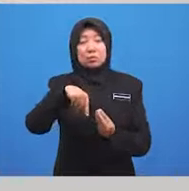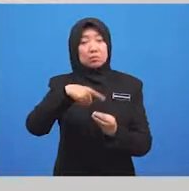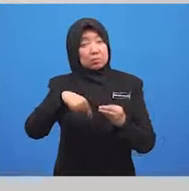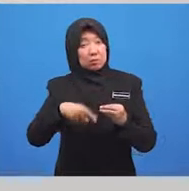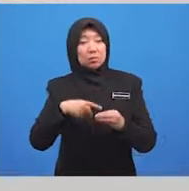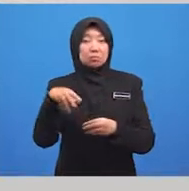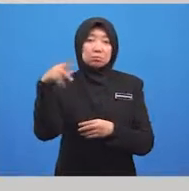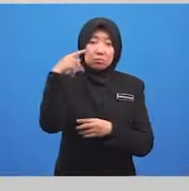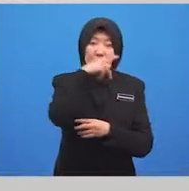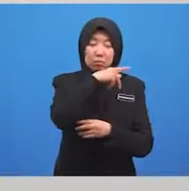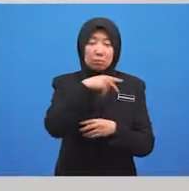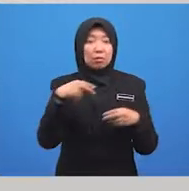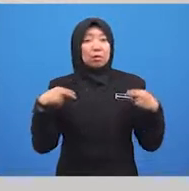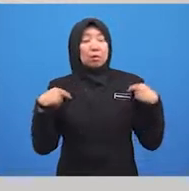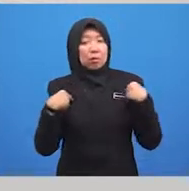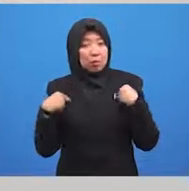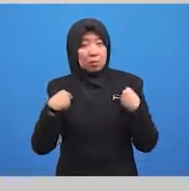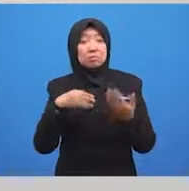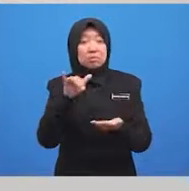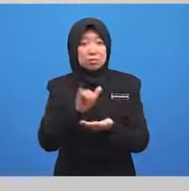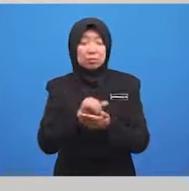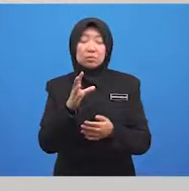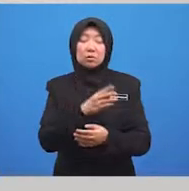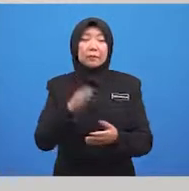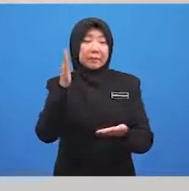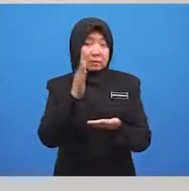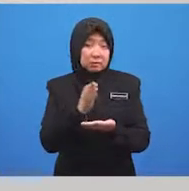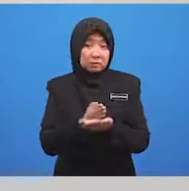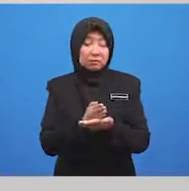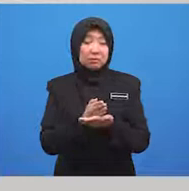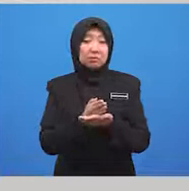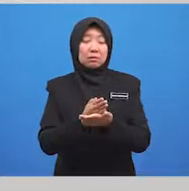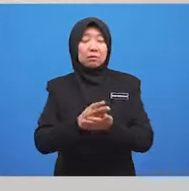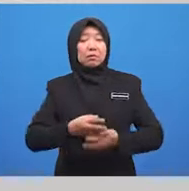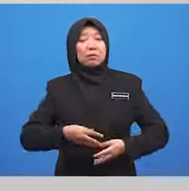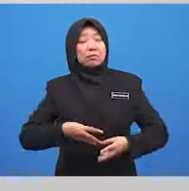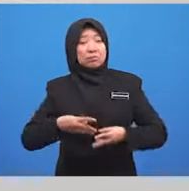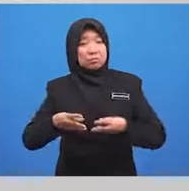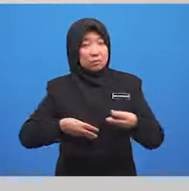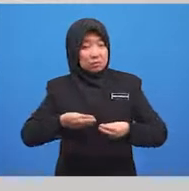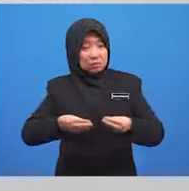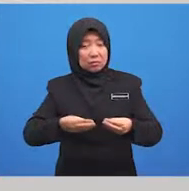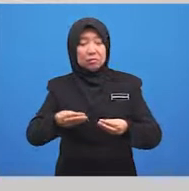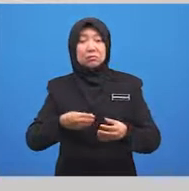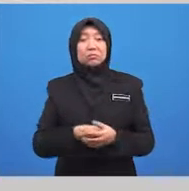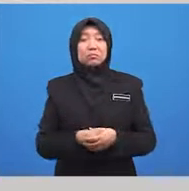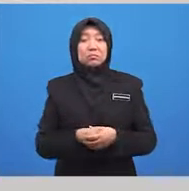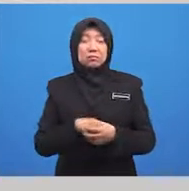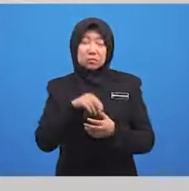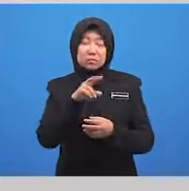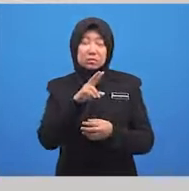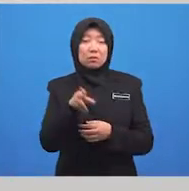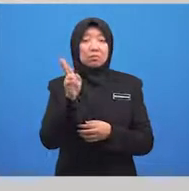hidupan liar tersebut dan menghentikan kegiatan perdagangan haram tenggiling. Menurut